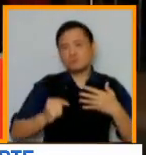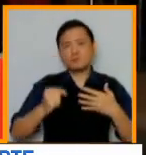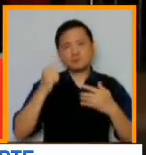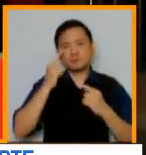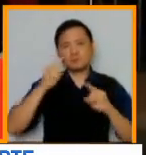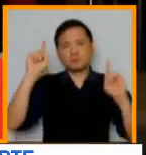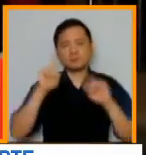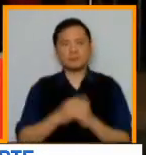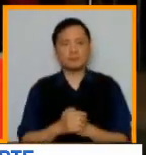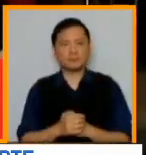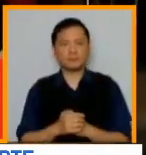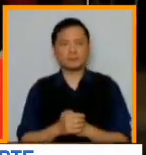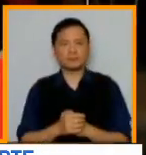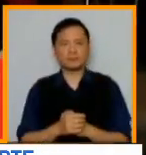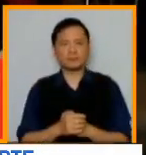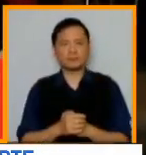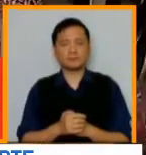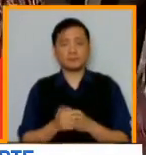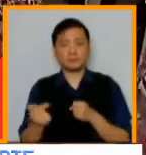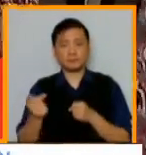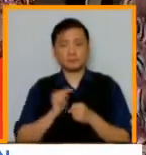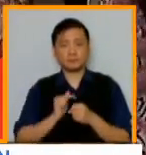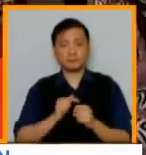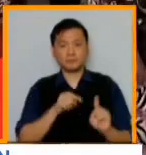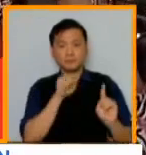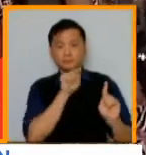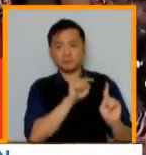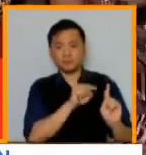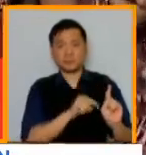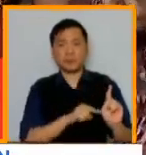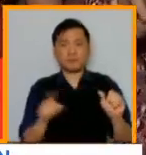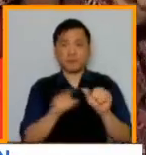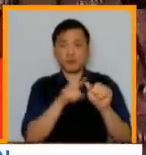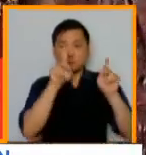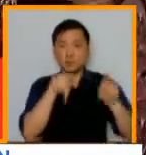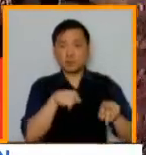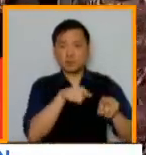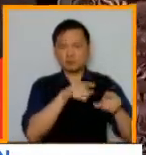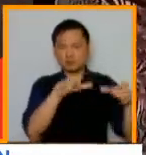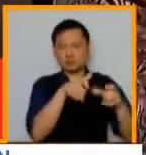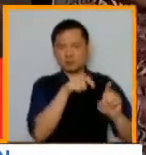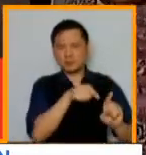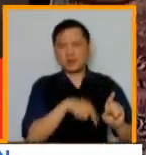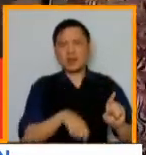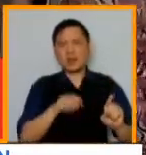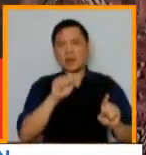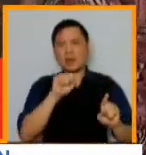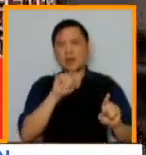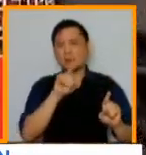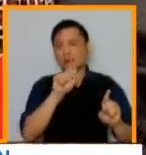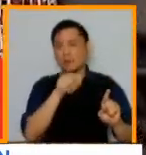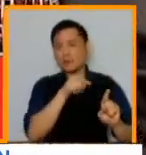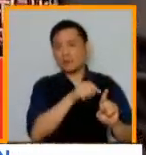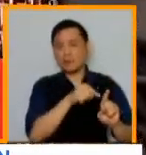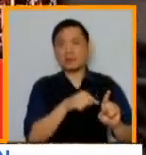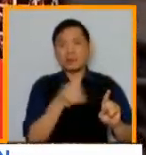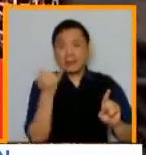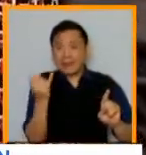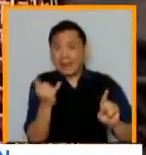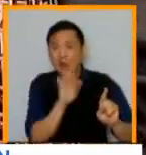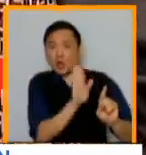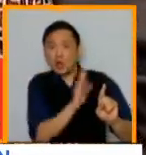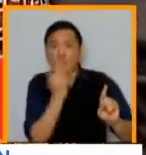at una sa pila sa unang araw ng simbang gabi, ang grupo ni Nanay Aida na nagdiriwang ng kanyang birthday ngayon. Masayang